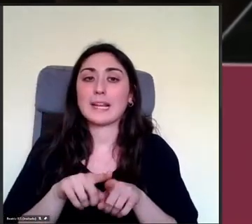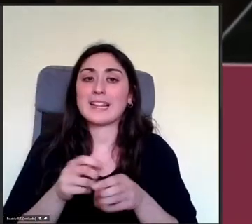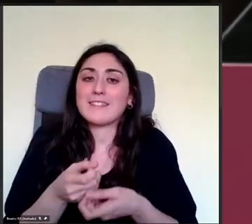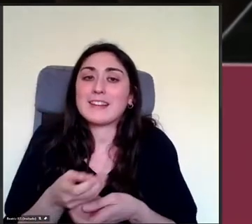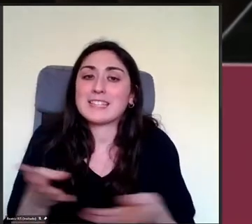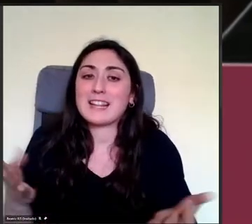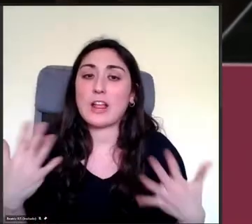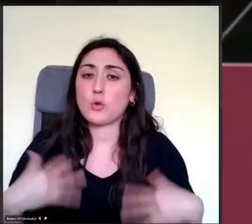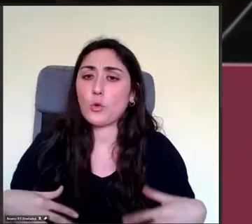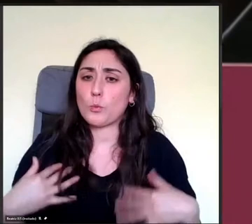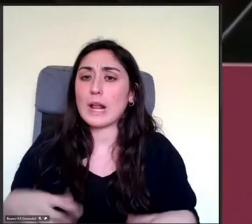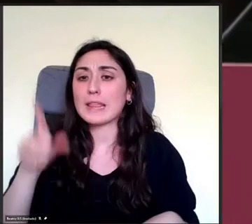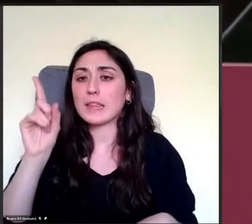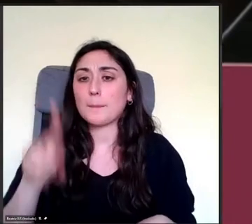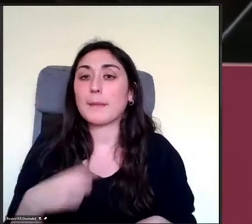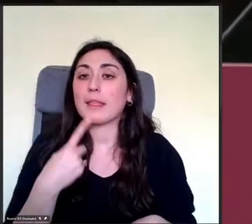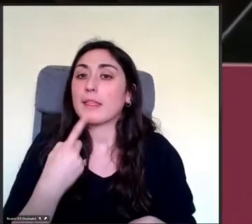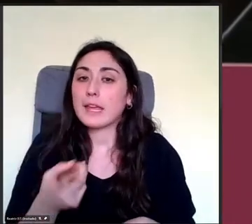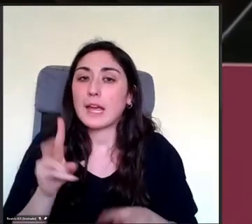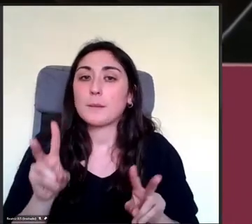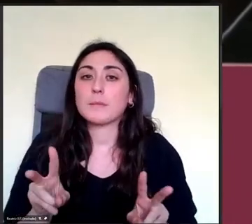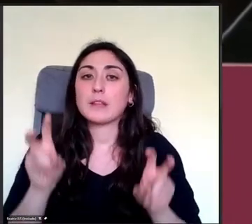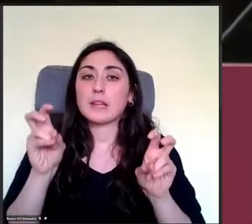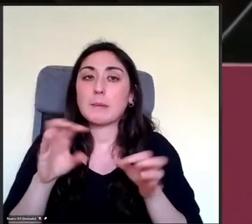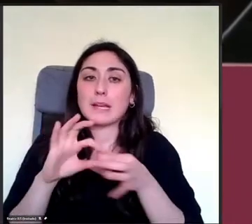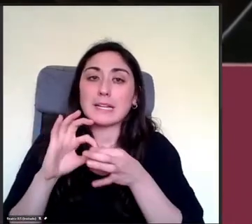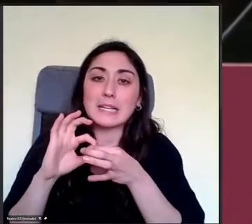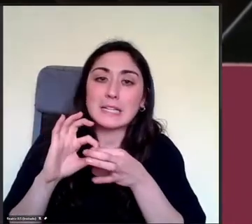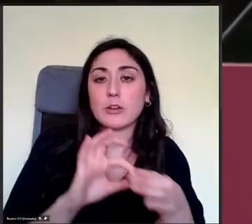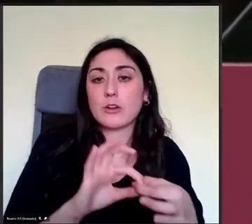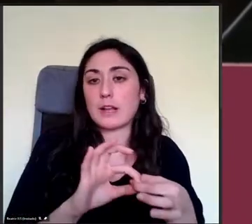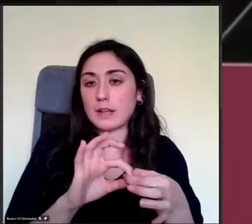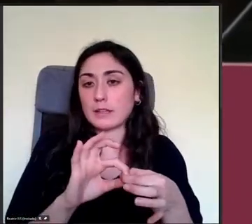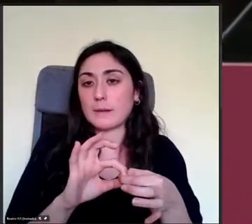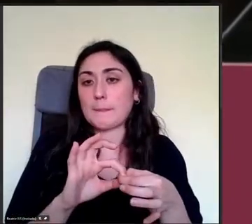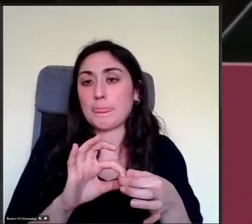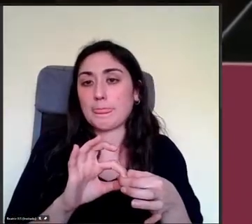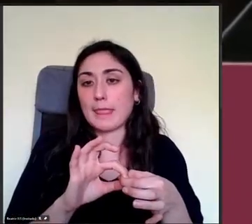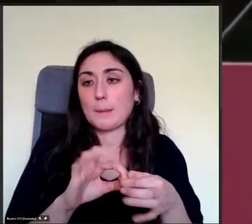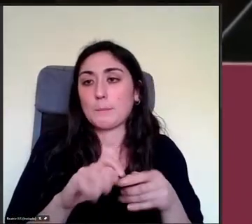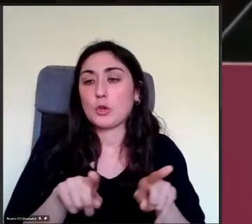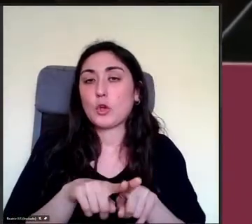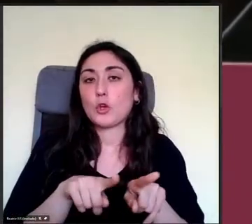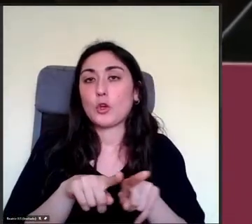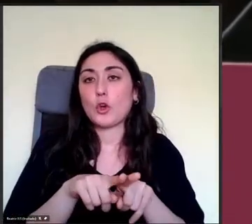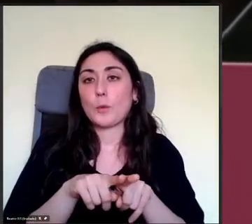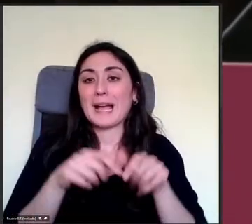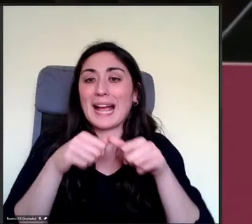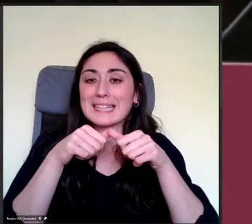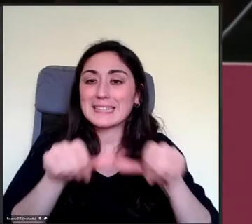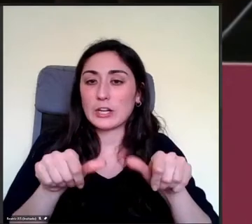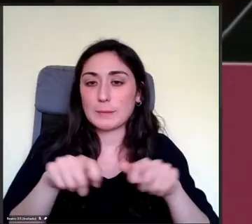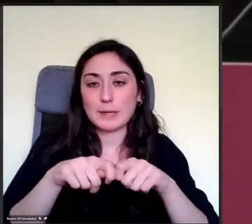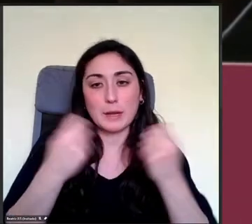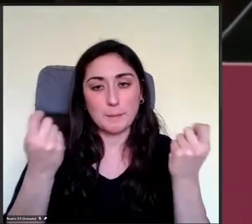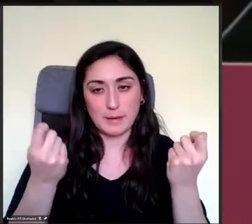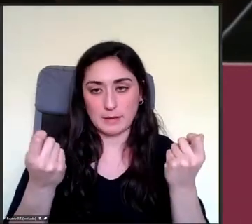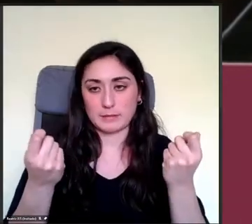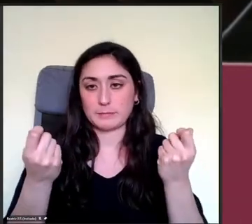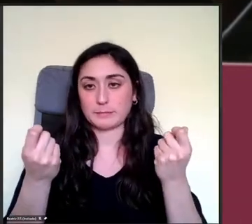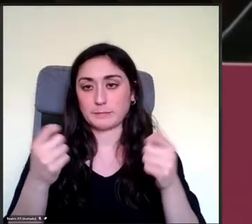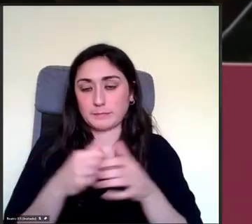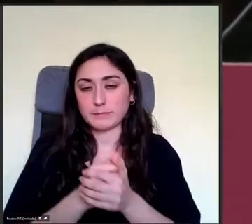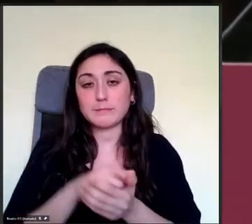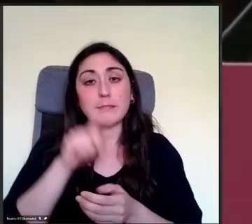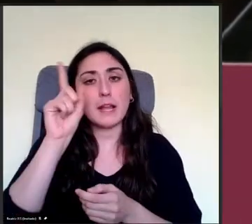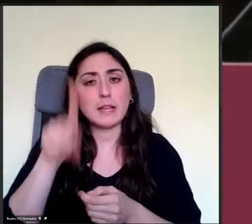parlant de tots aquells aspectes que tenen a veure amb trencar amb estereotips, per una banda, i